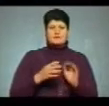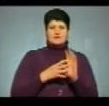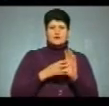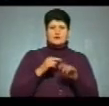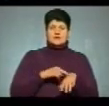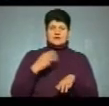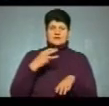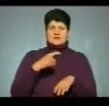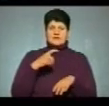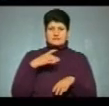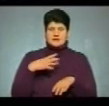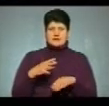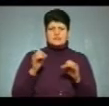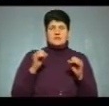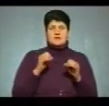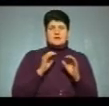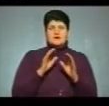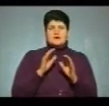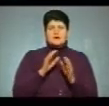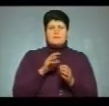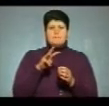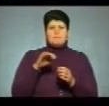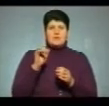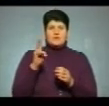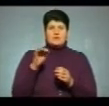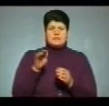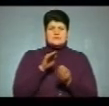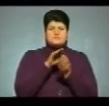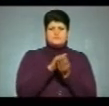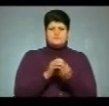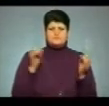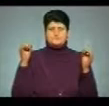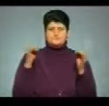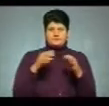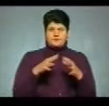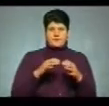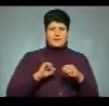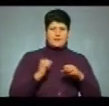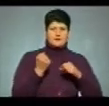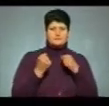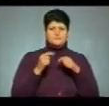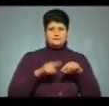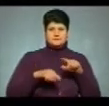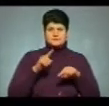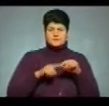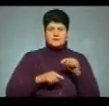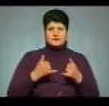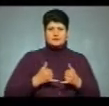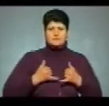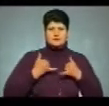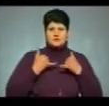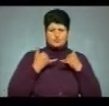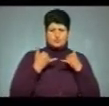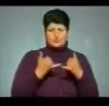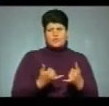героїв Миколаївського кладовища зібралися рідні та друзі, які вшановують пам'ять молодшого сержанта, командира громади протитанкового батальйону